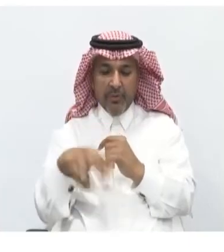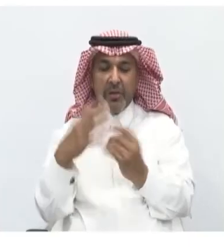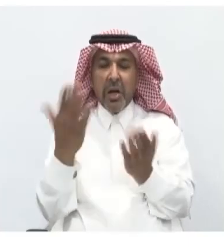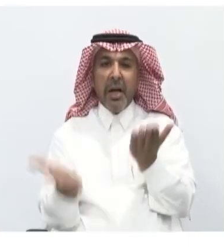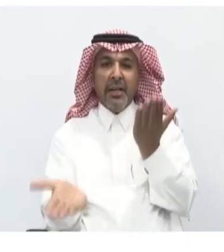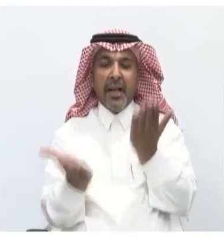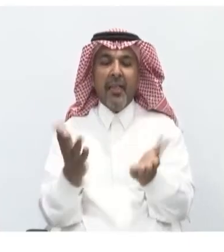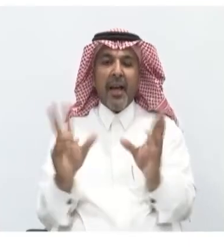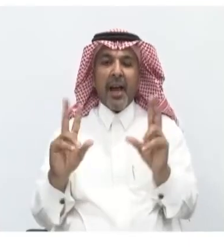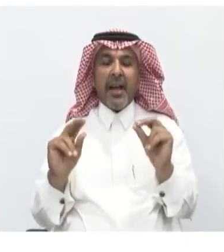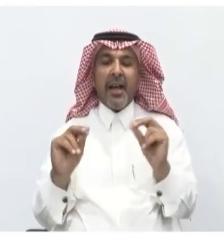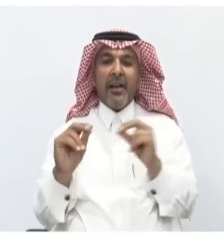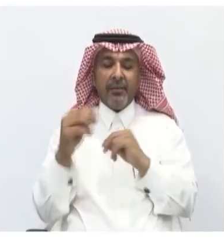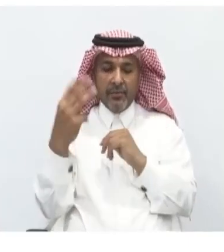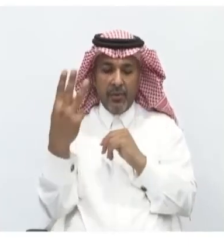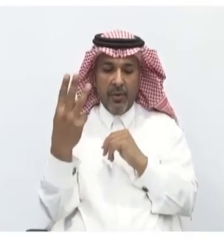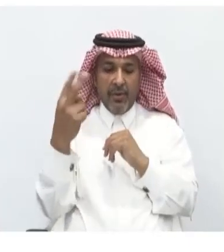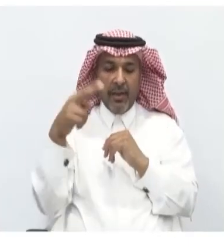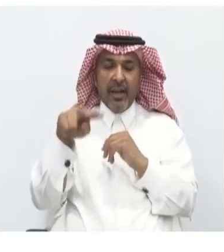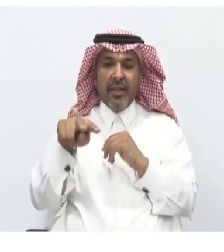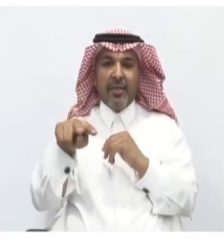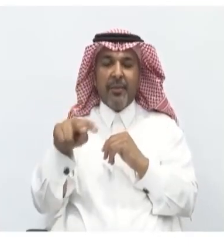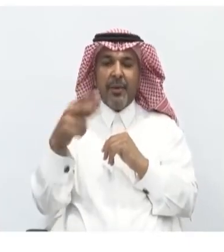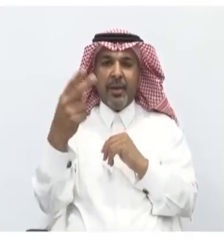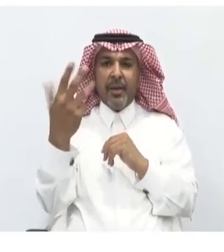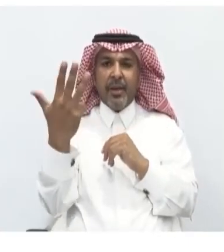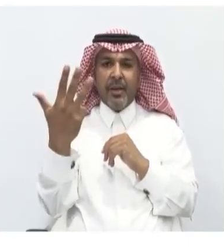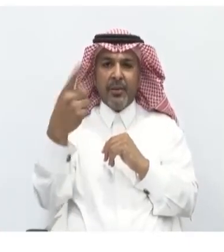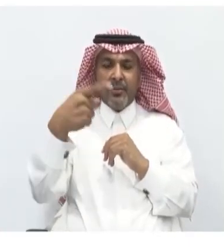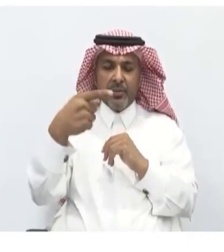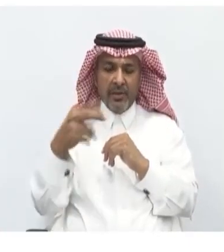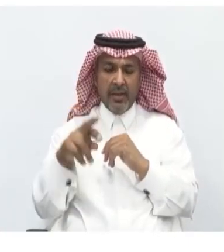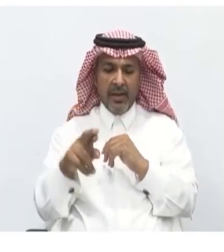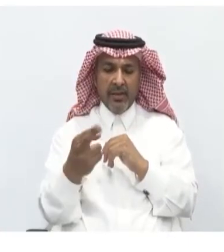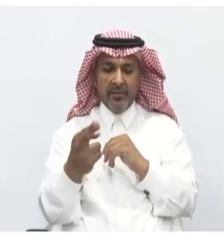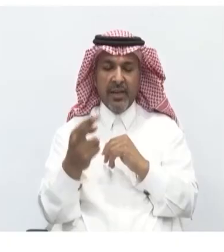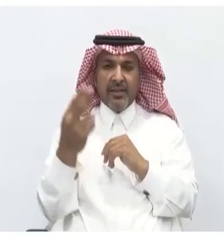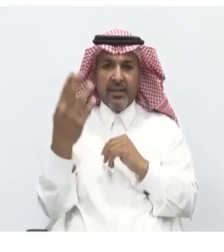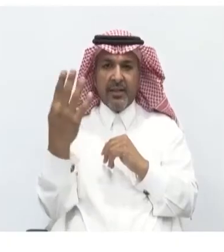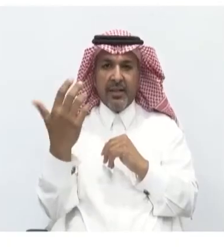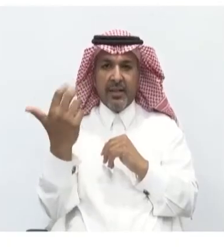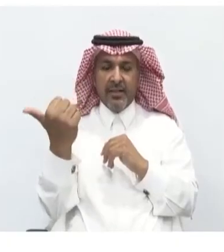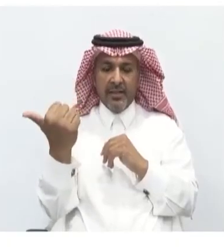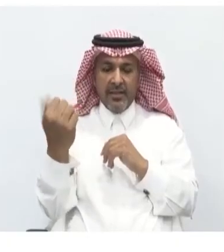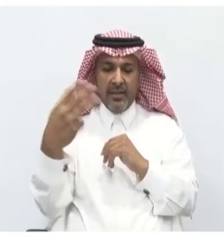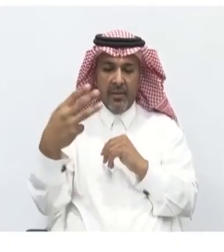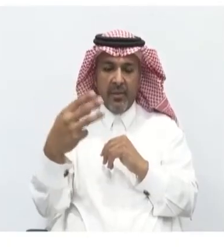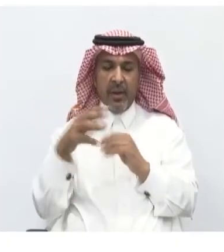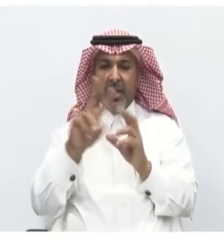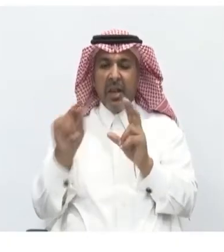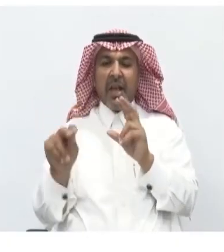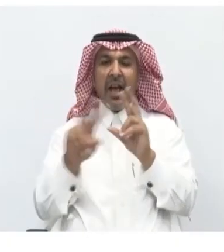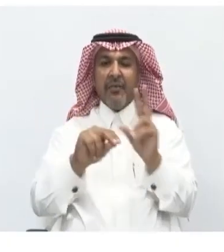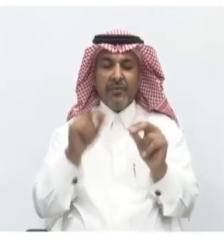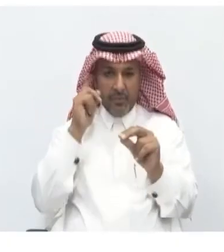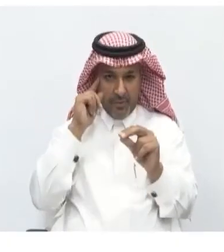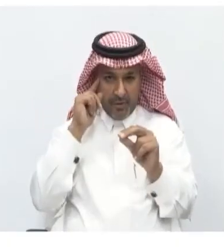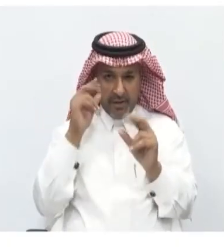319.36 قيمه متساويه لن تستطيع الحل هنا بالطريقه المختصره والسريع